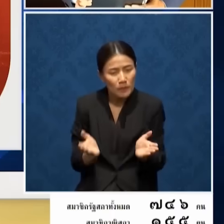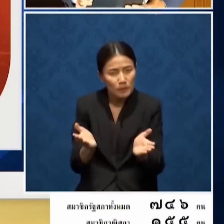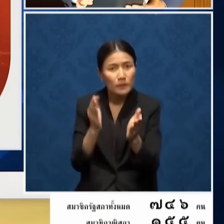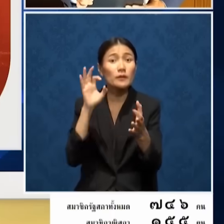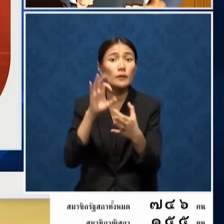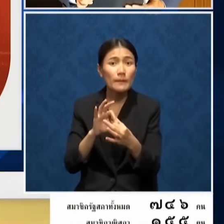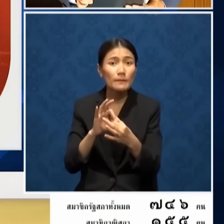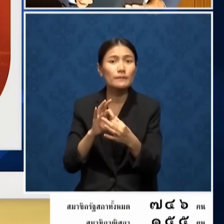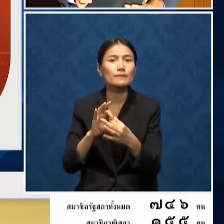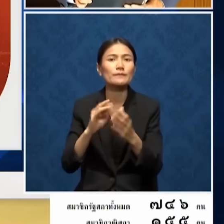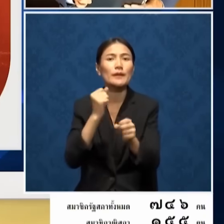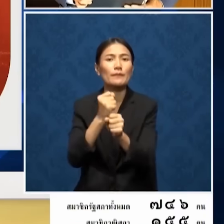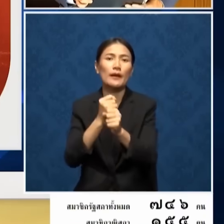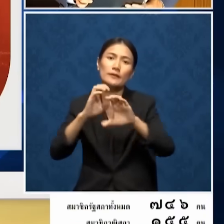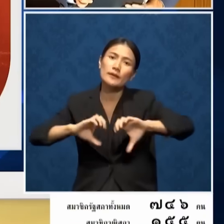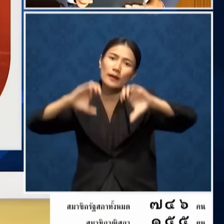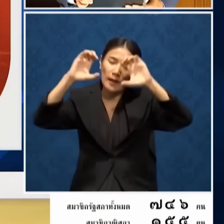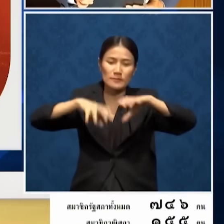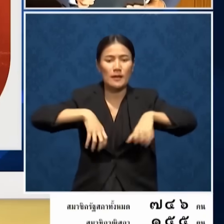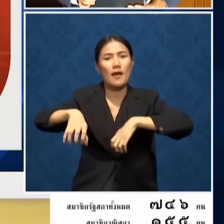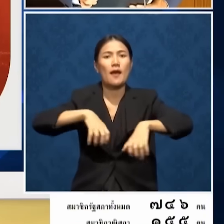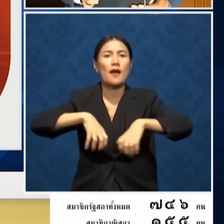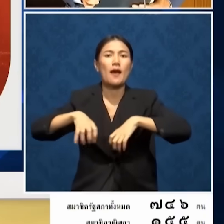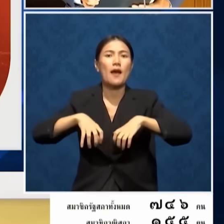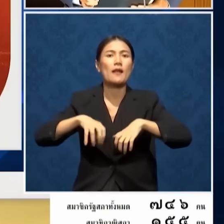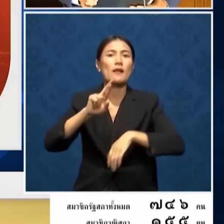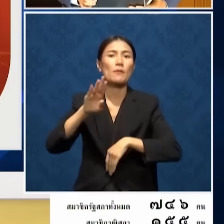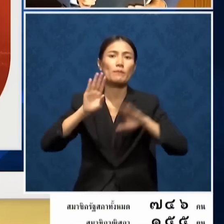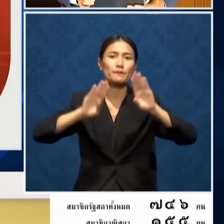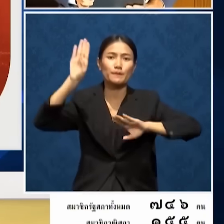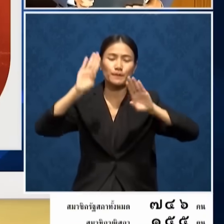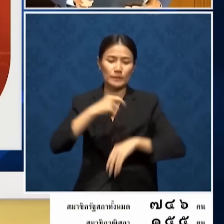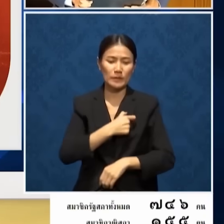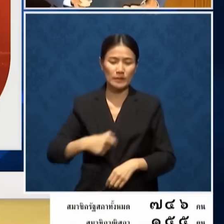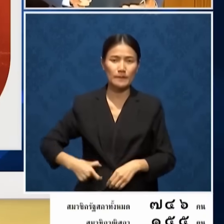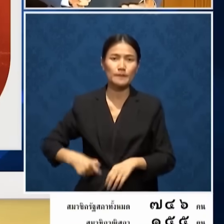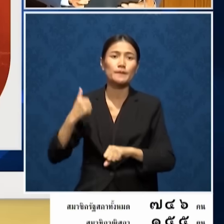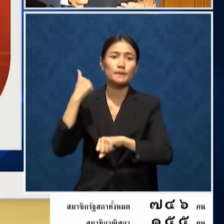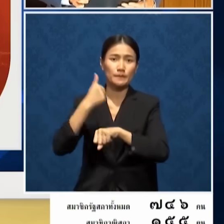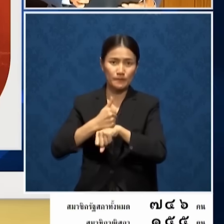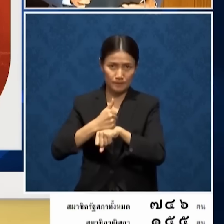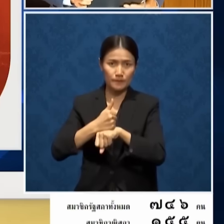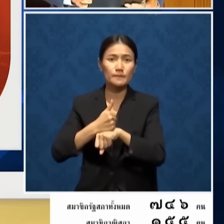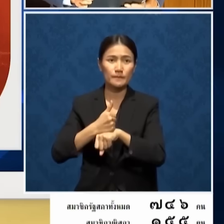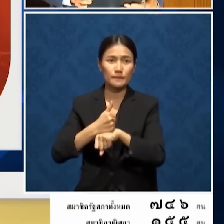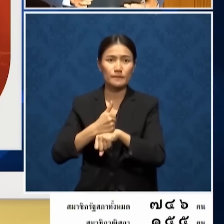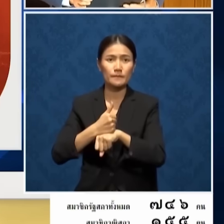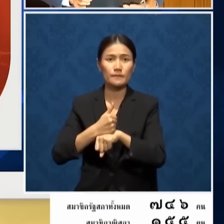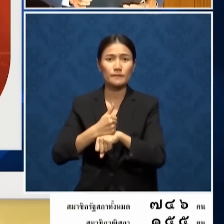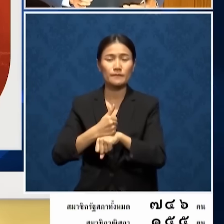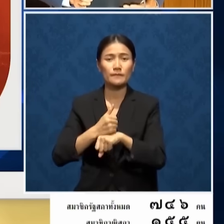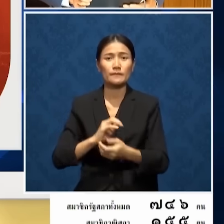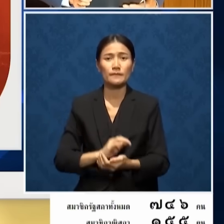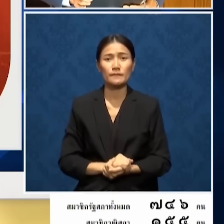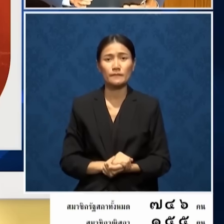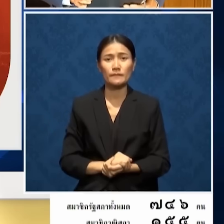ลกลับลอยหน้าแถลงนโยบายรัฐบาลจะสร้างความชอบธรรมในการบริหารราชการแผ่นดินในระบอบประชาธิปไต